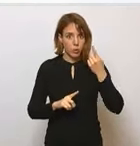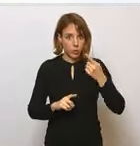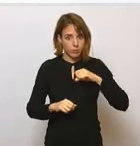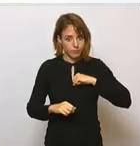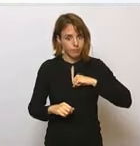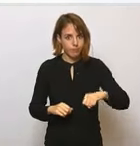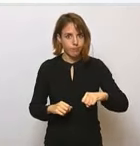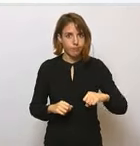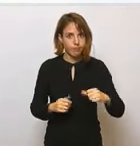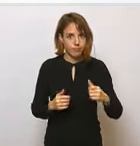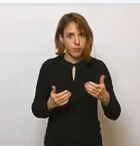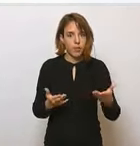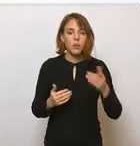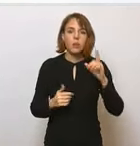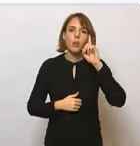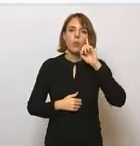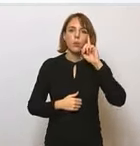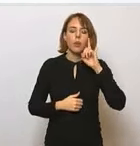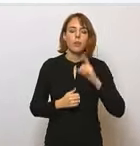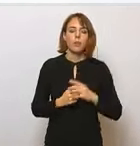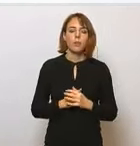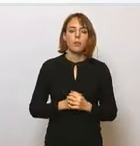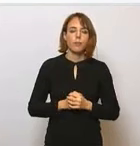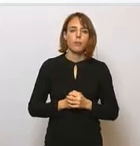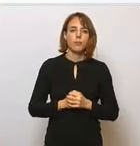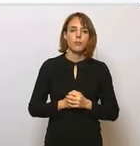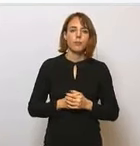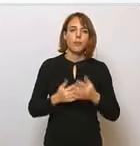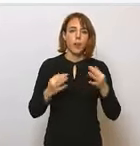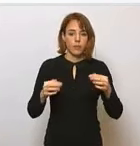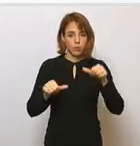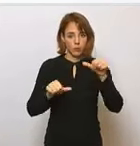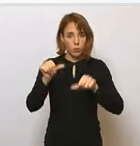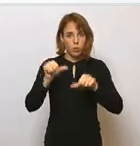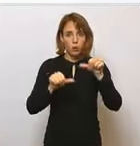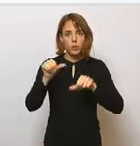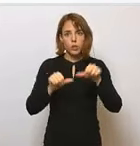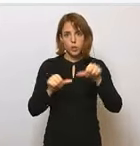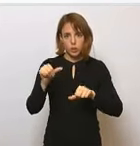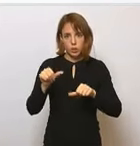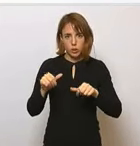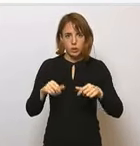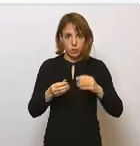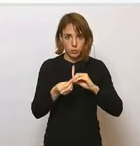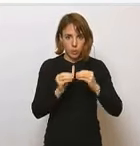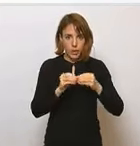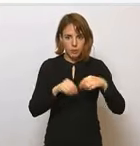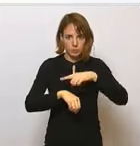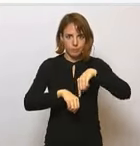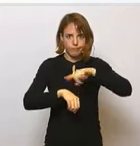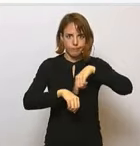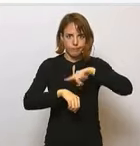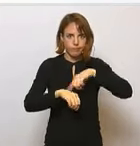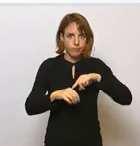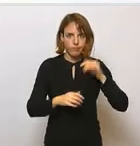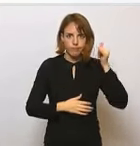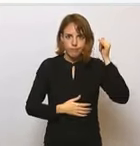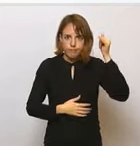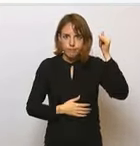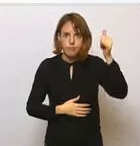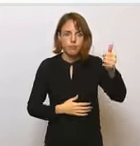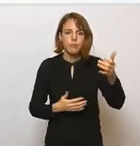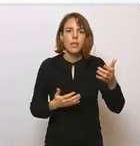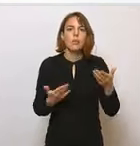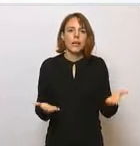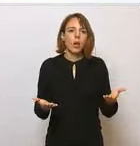points les plus importants des affaires de concurrence a été que ça a pris beaucoup beaucoup de temps. Alors bien sûr, les choses sont plus